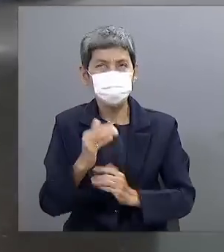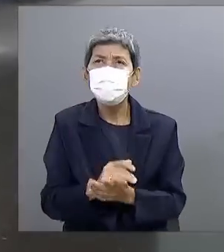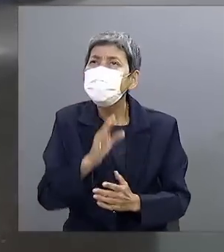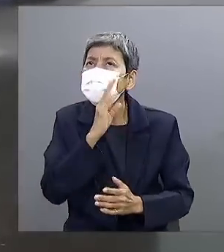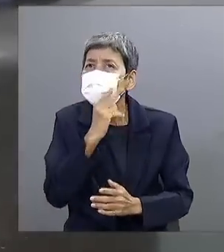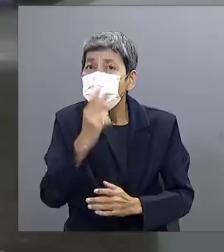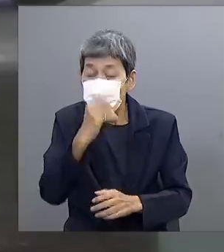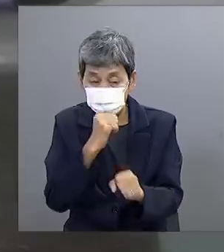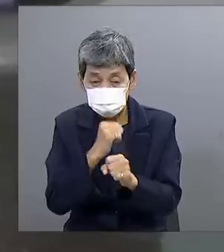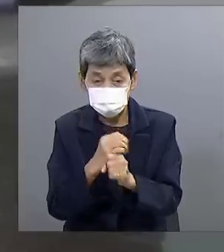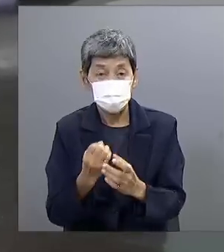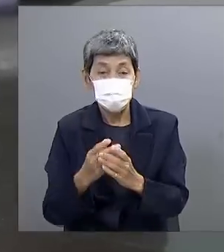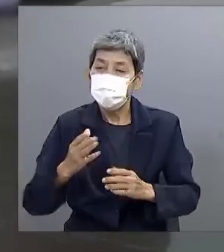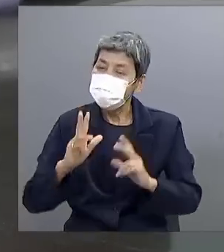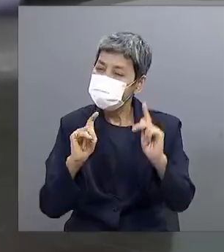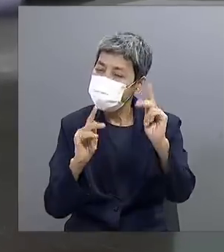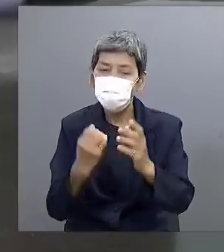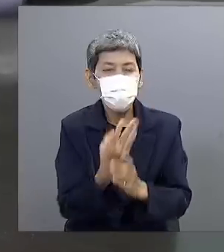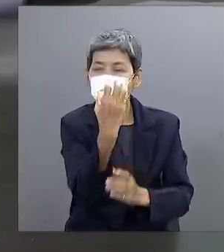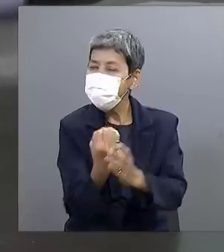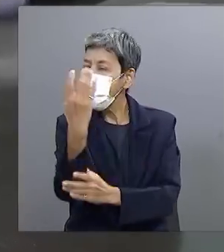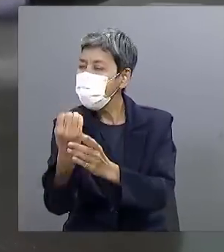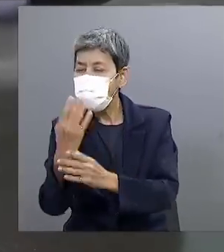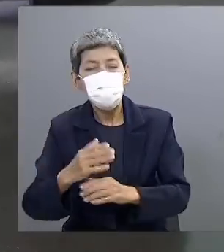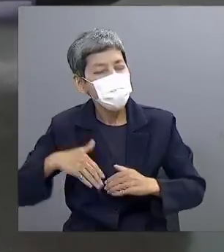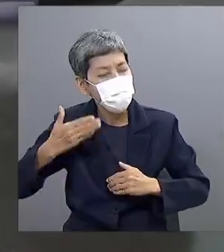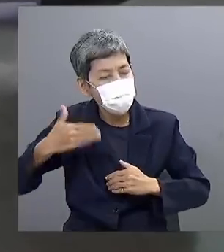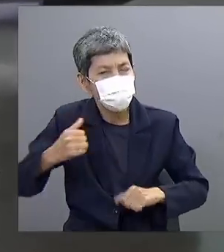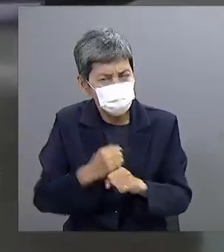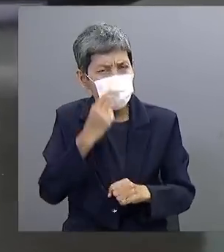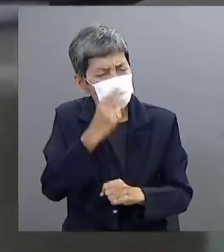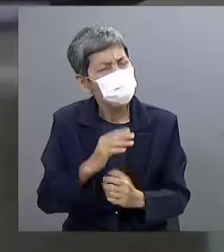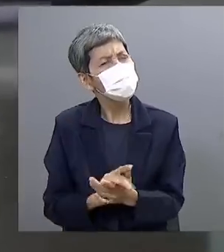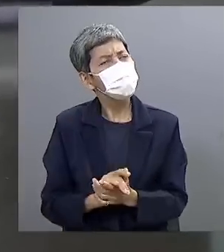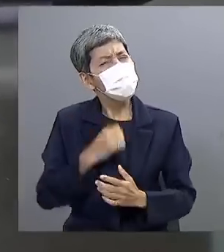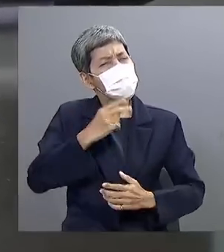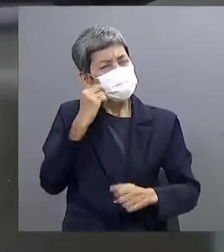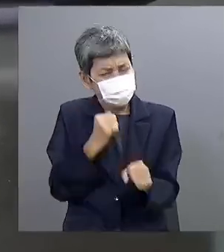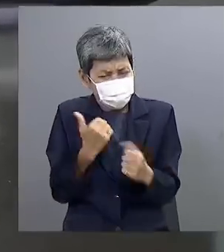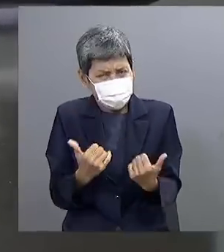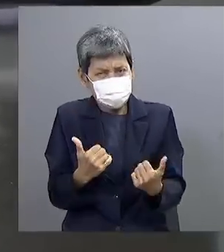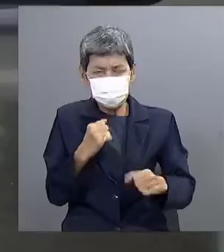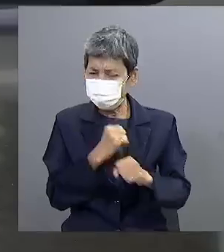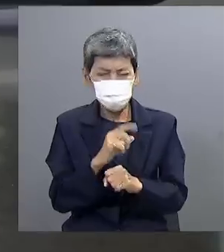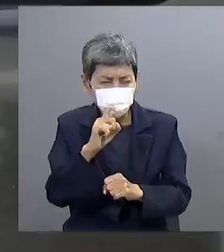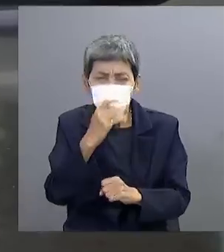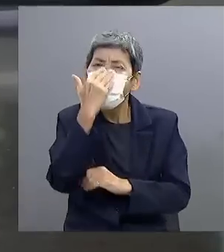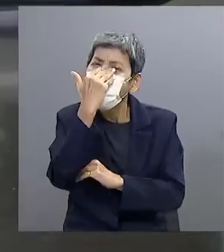เพิ่มพื้นที่สีเขียวผูกพูดมาทุกยุคทุกสมัยแต่อะไรเป็นปัจจัยสำคัญที่ทำให้ไม่ทำไม่ได้จริงคุณพัทรพ